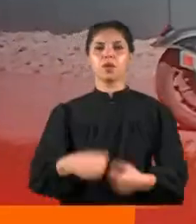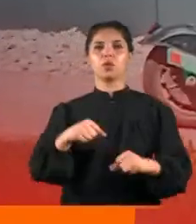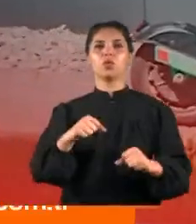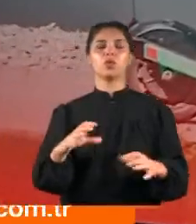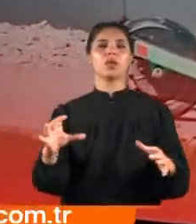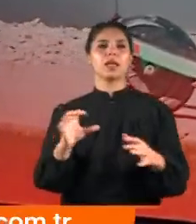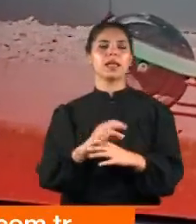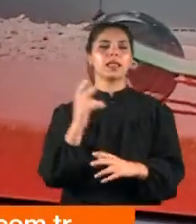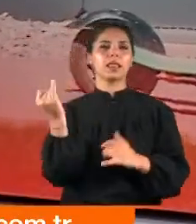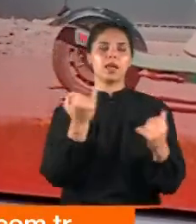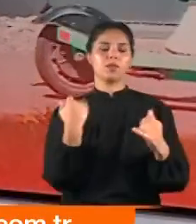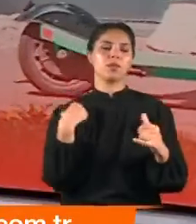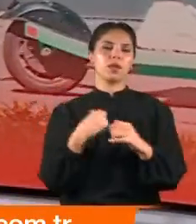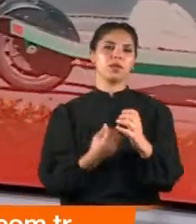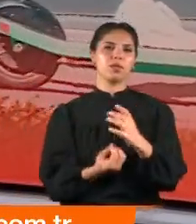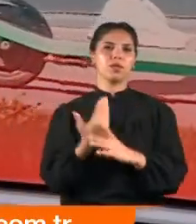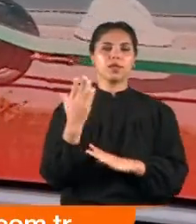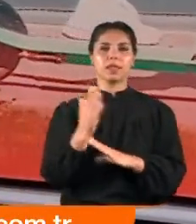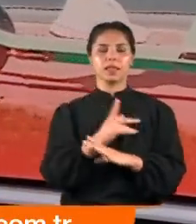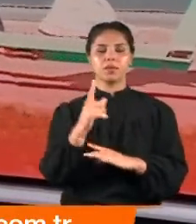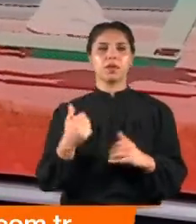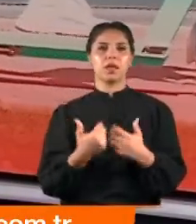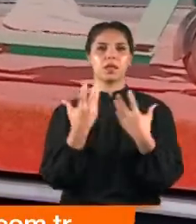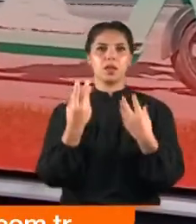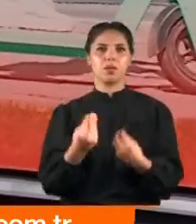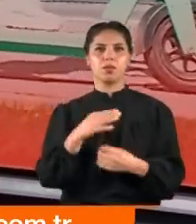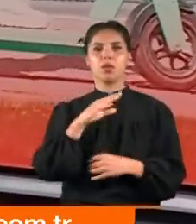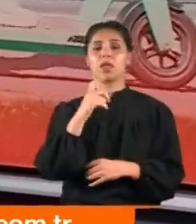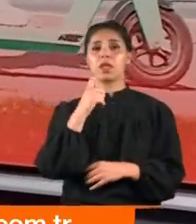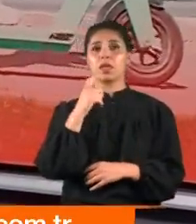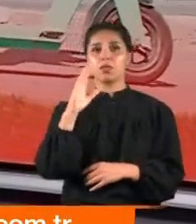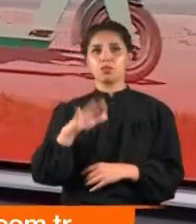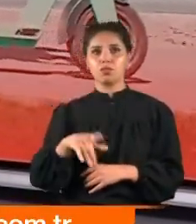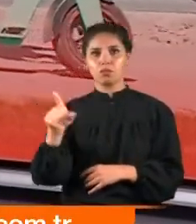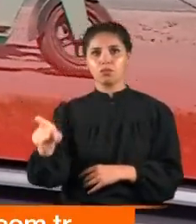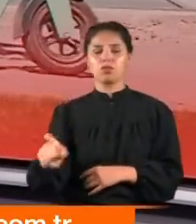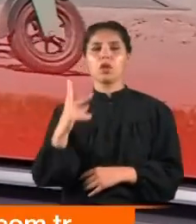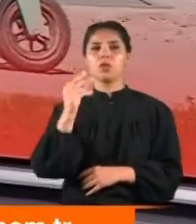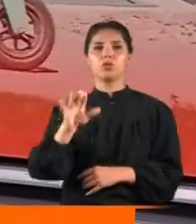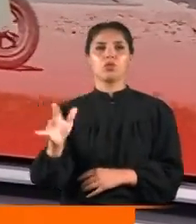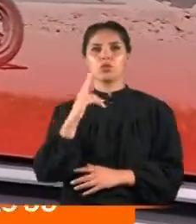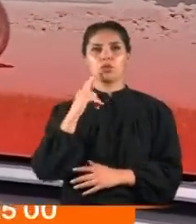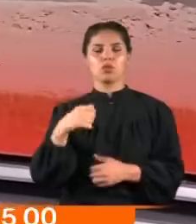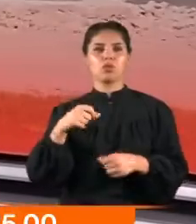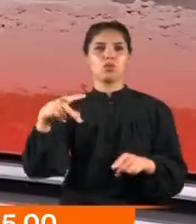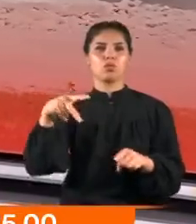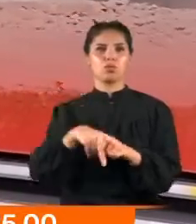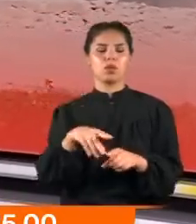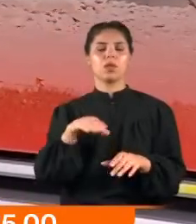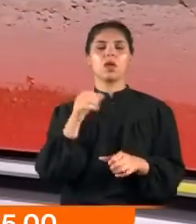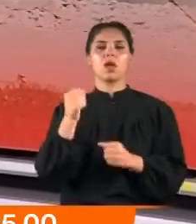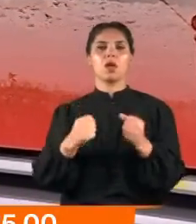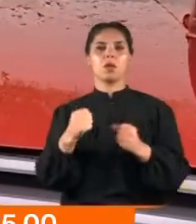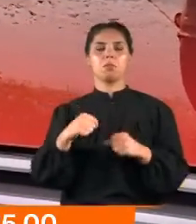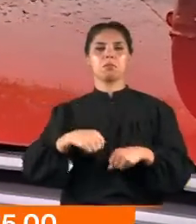Skuterlerle ilgili tartışma yeniden alevlendi. Nedeni yine bir kaza. Yaşları skuter kullanmaya yetmeyen iki çocuk vardı. Skuterin üzerinde trafiğe